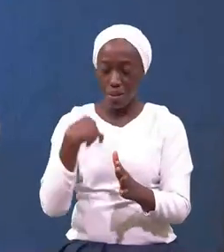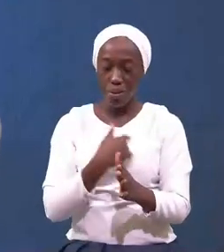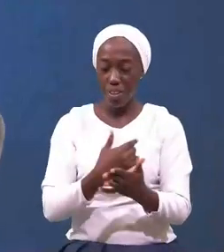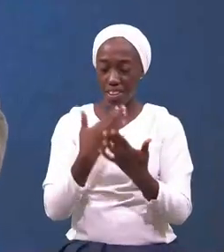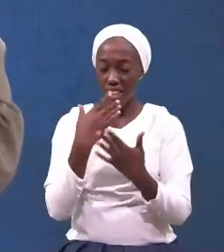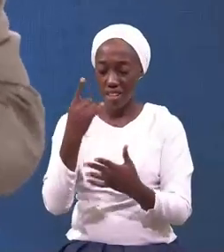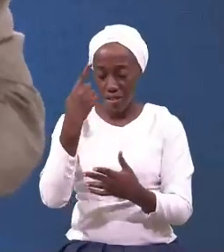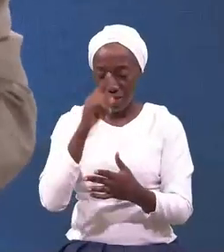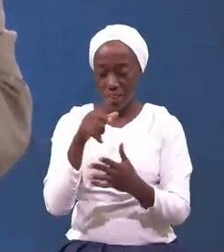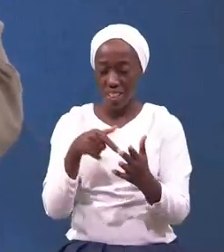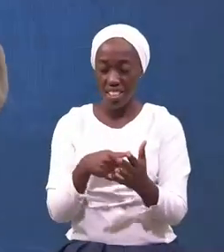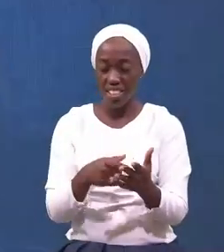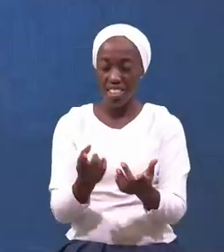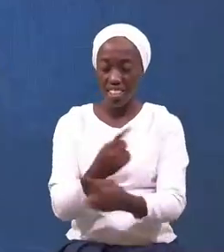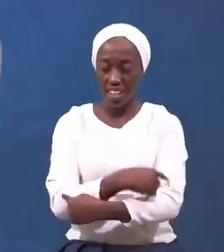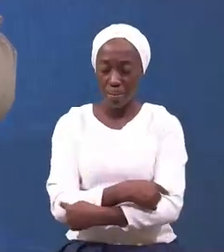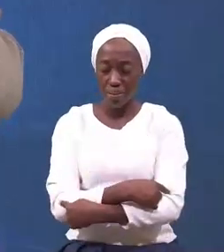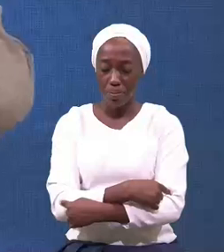Père, nous te remercions pour ce jour.